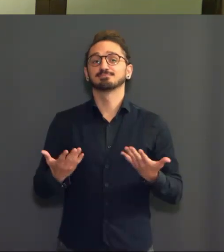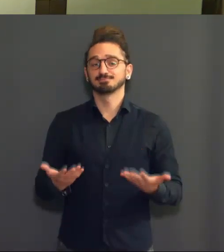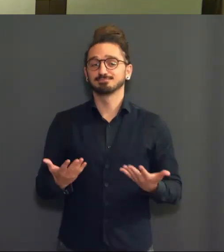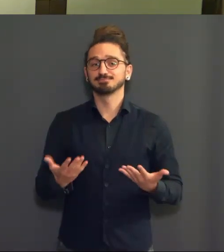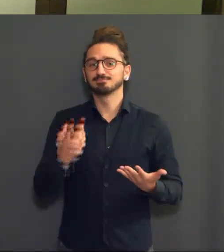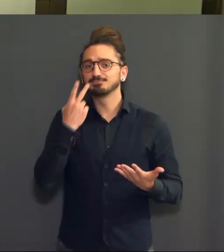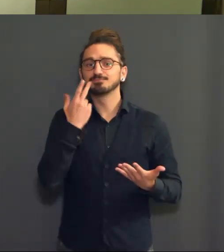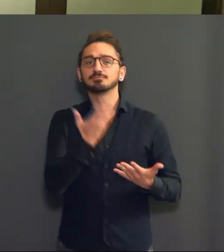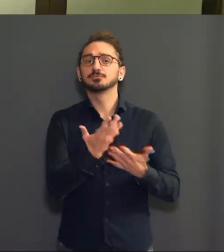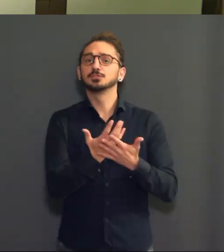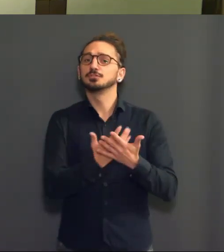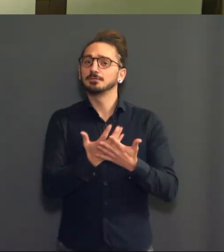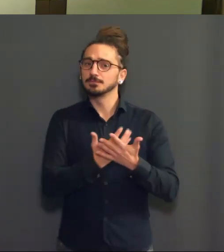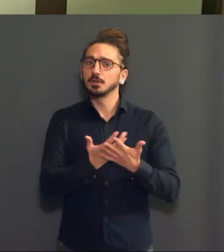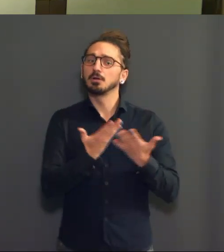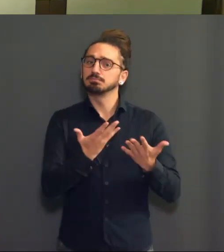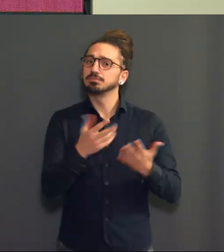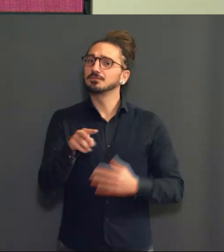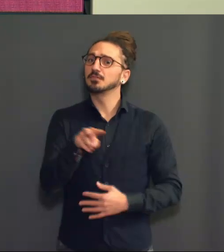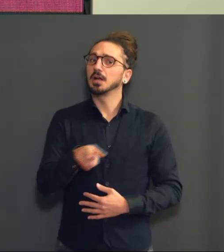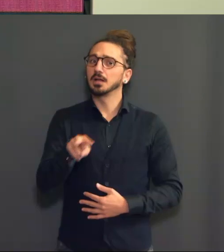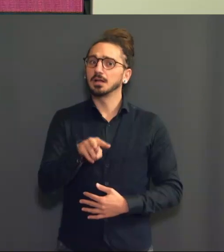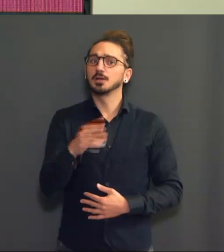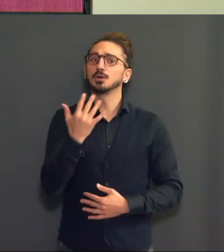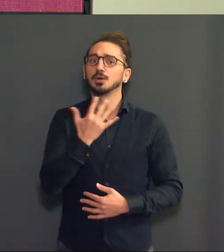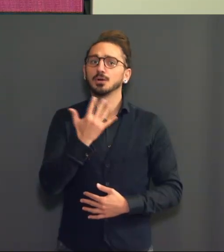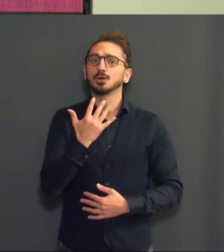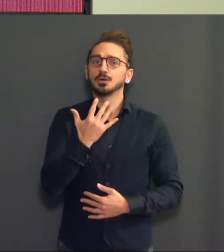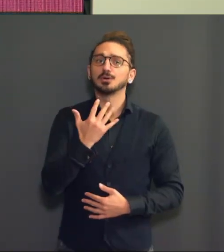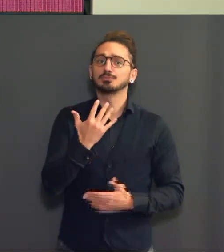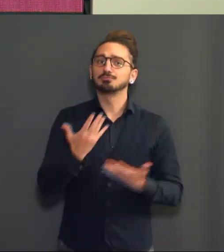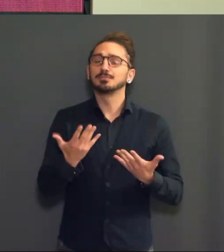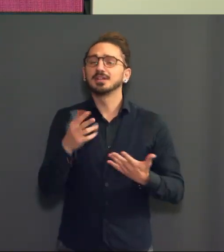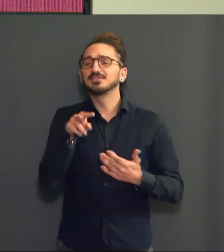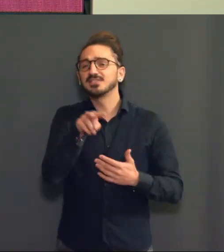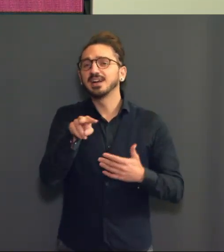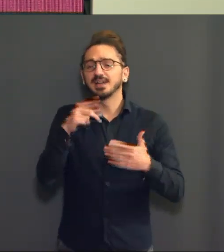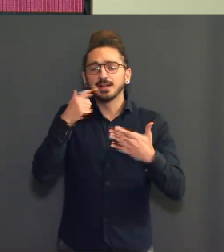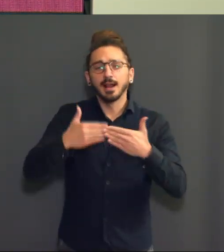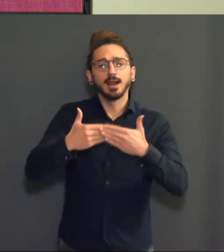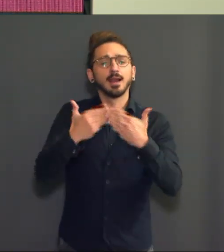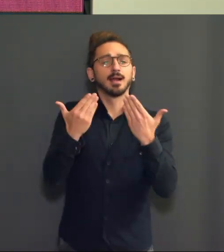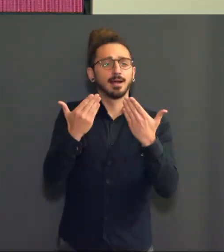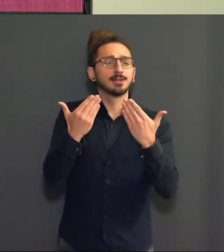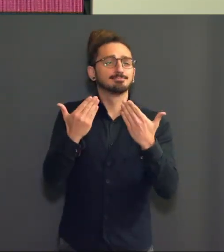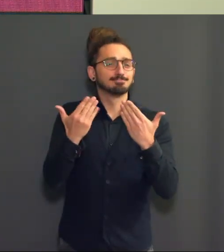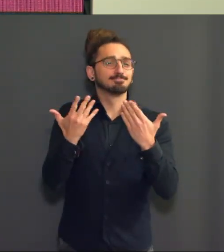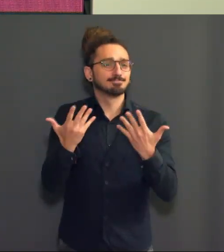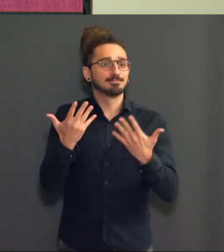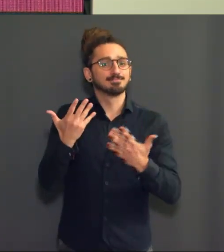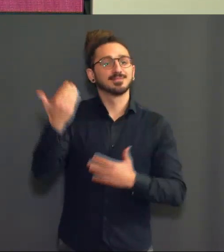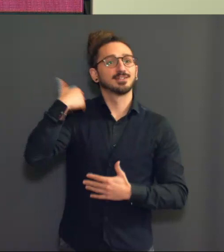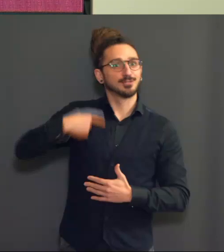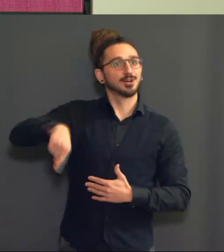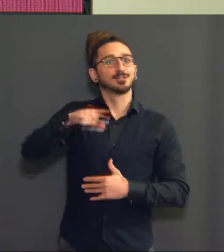vert, effectivement. Pour l'instant, dans un vert qui est un vert relativement clair, et on espérait qu'avec le printemps, ce vert devienne